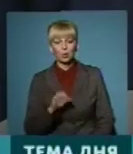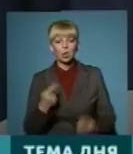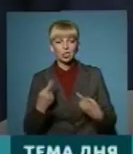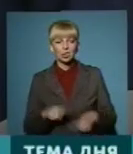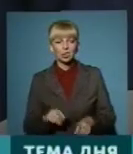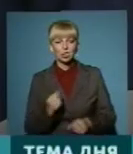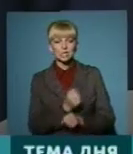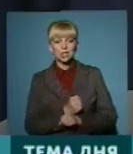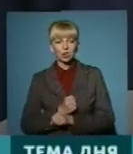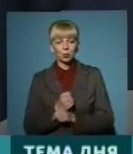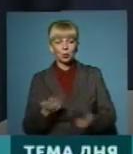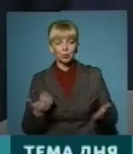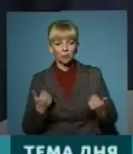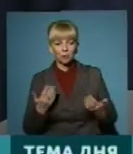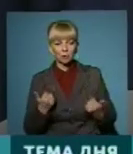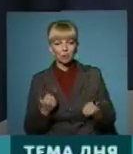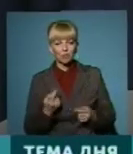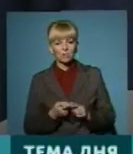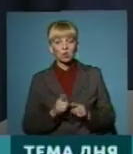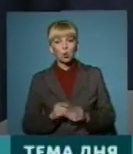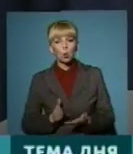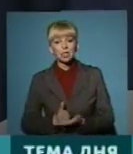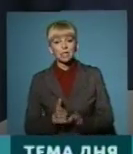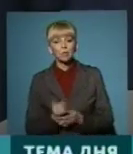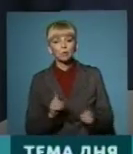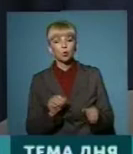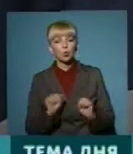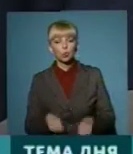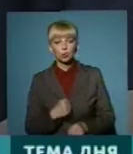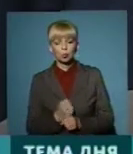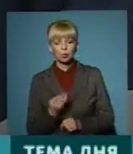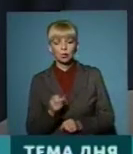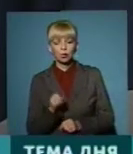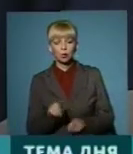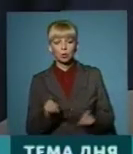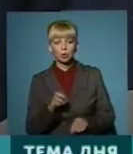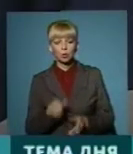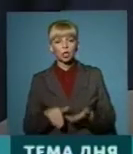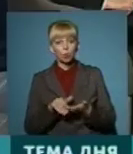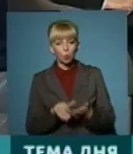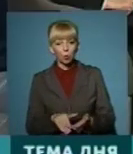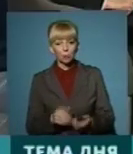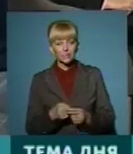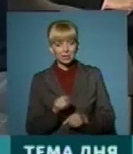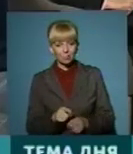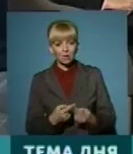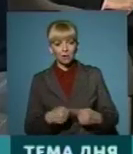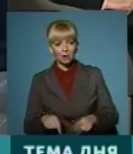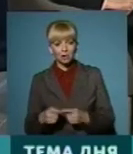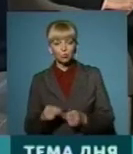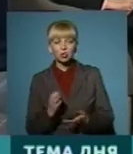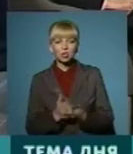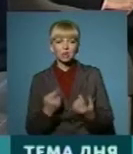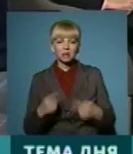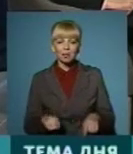інші санаторно-курортні. Тобто в цьому напрямку, що можна зробити для того, щоб допомогти цим категоріям, чи є